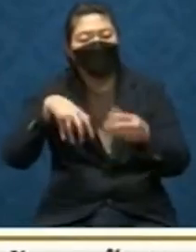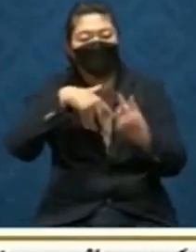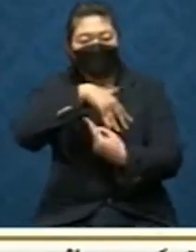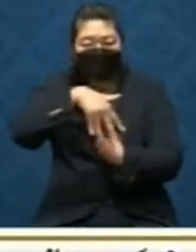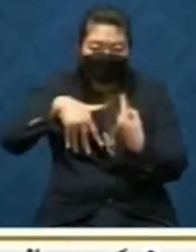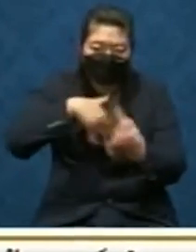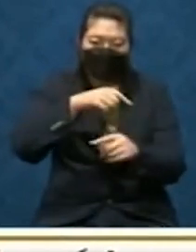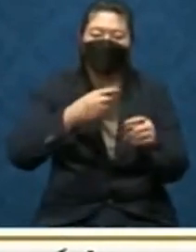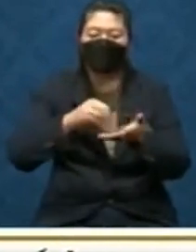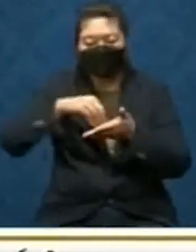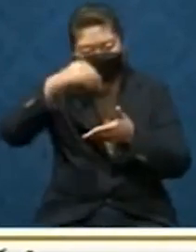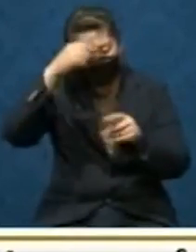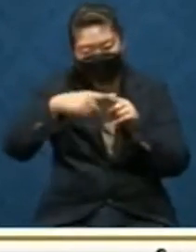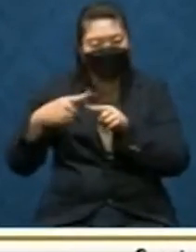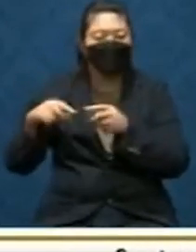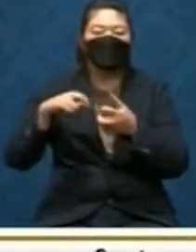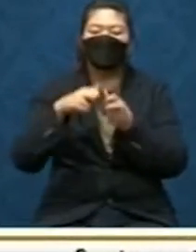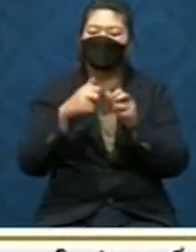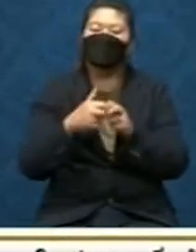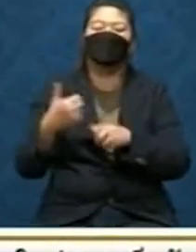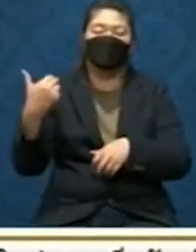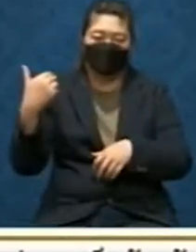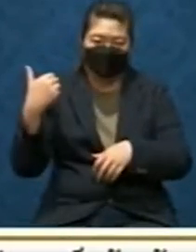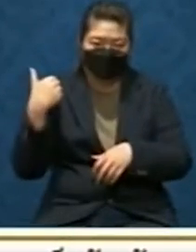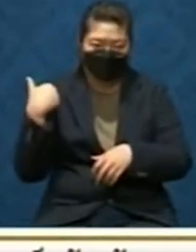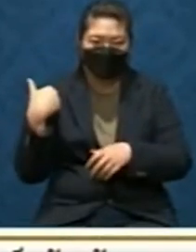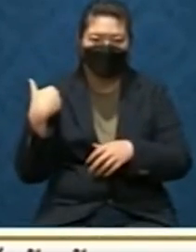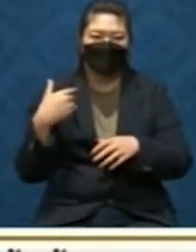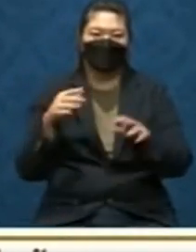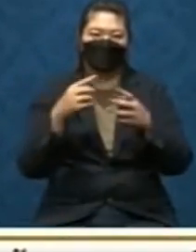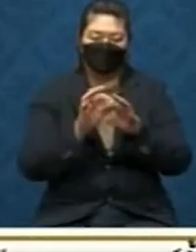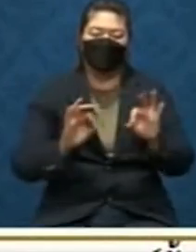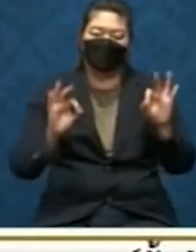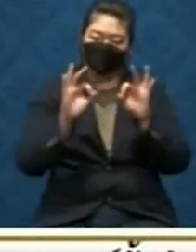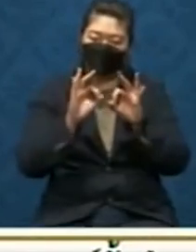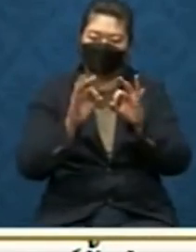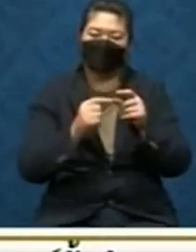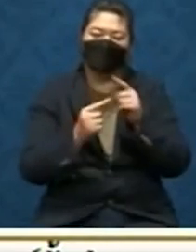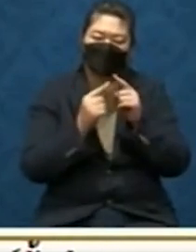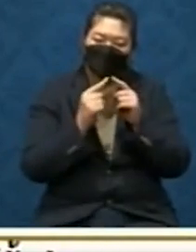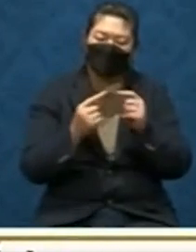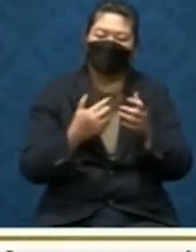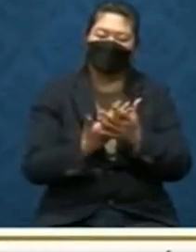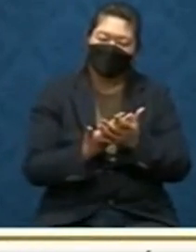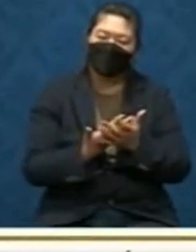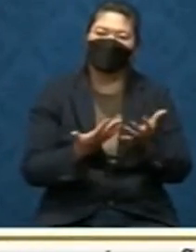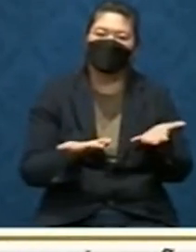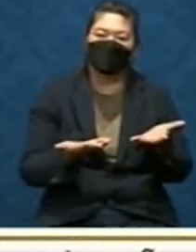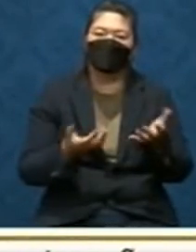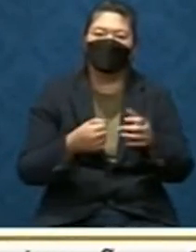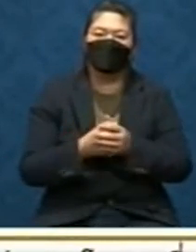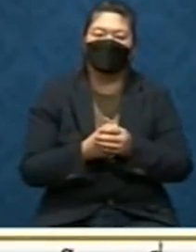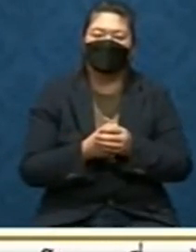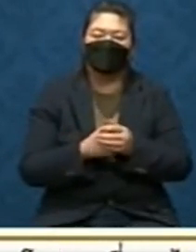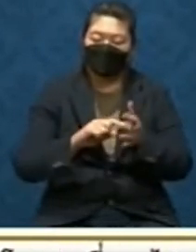ปัญหาเกี่ยวกับการศึกษาเราไม่มีสมาธิครับเพราะว่าเรายังไม่สามารถที่จะสามารถศาลจริงๆพอเราได้จริงๆการที่นักท่องศัพท์ตามเพื่อเป็นการ set